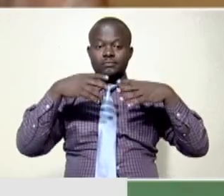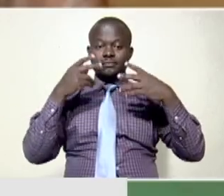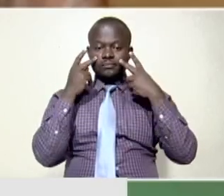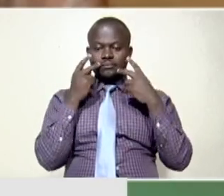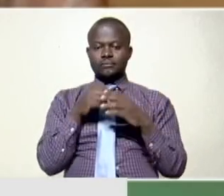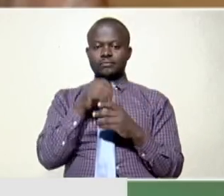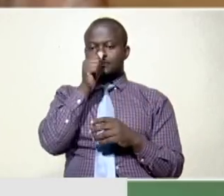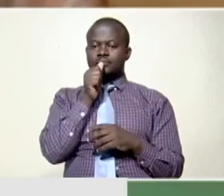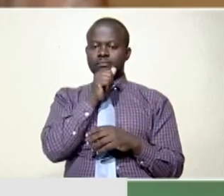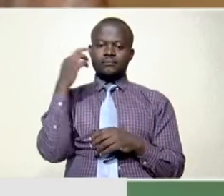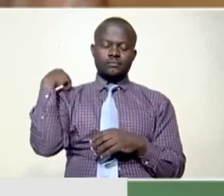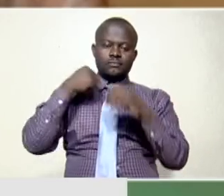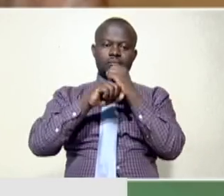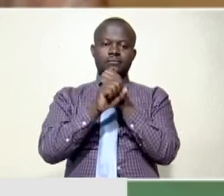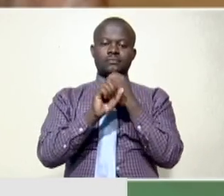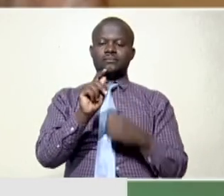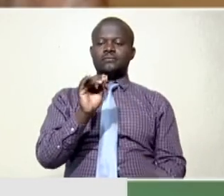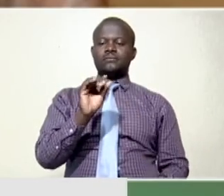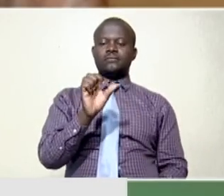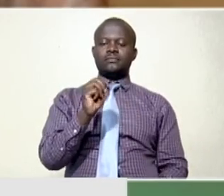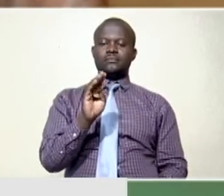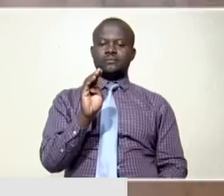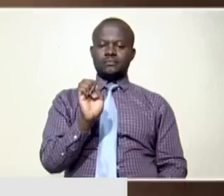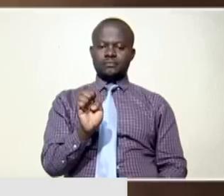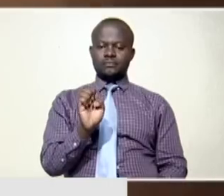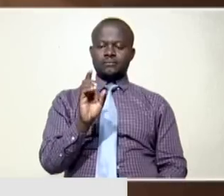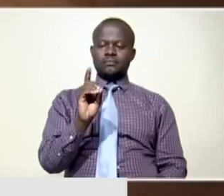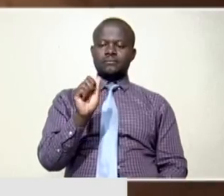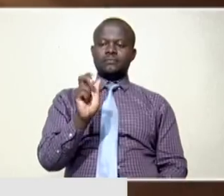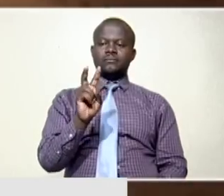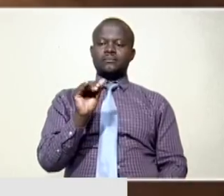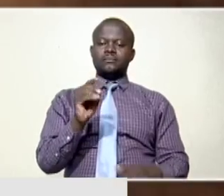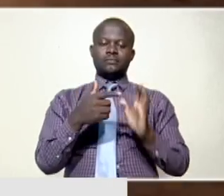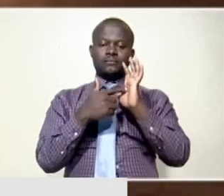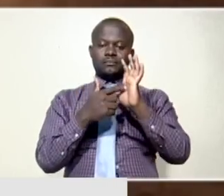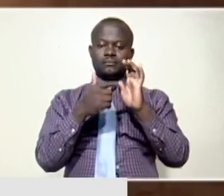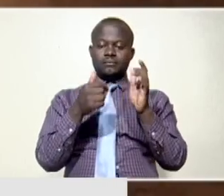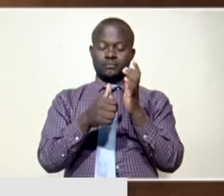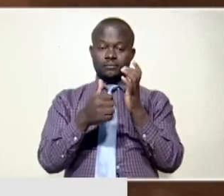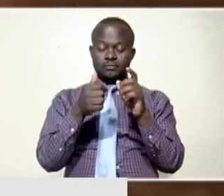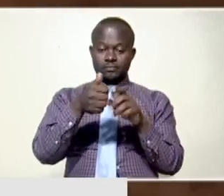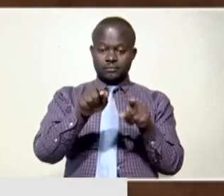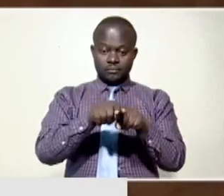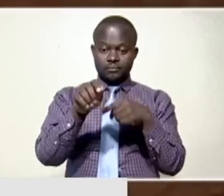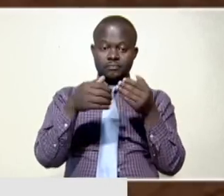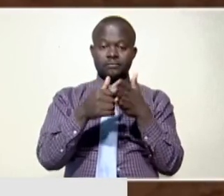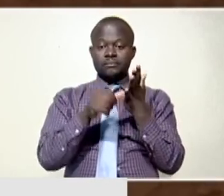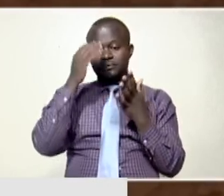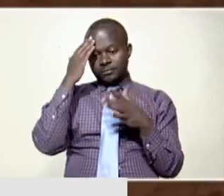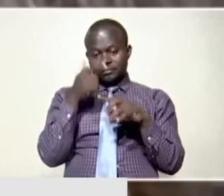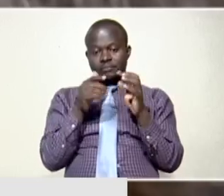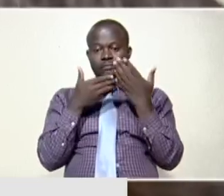Umunyamabanga nshingwabikorwa w'umurenge wa Kigembe Ntiyamira Muhire David avuga ko iki kibazo nabo nk'ubuyobozi bakizi kandi ngo banavuganye na ba